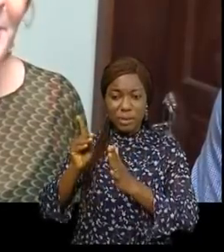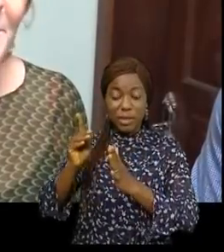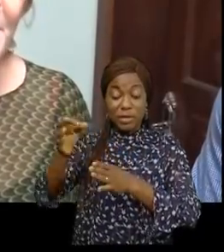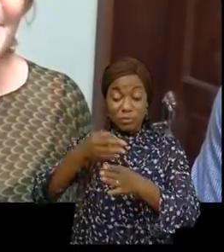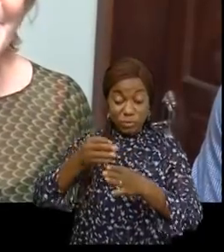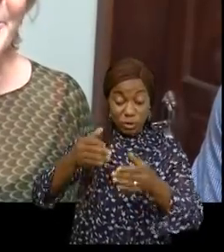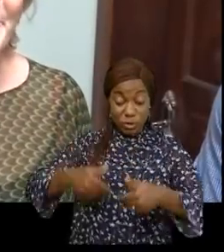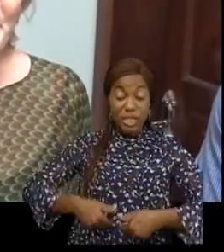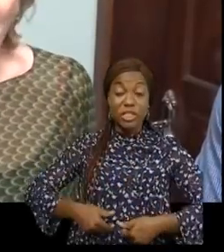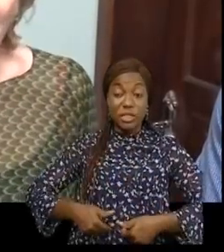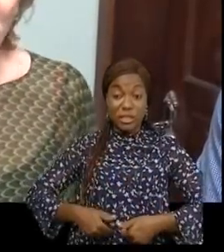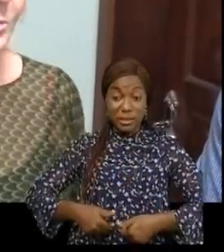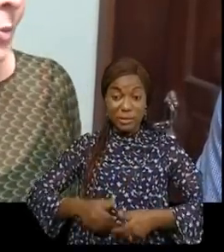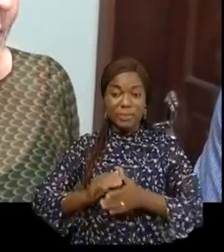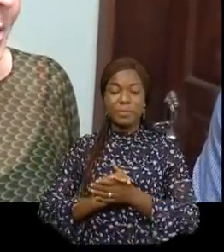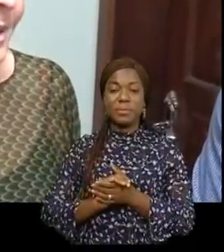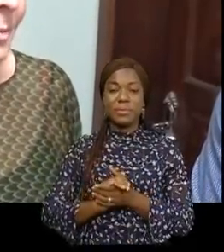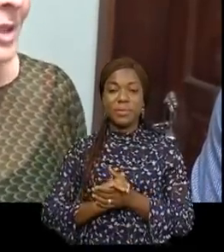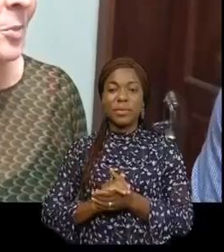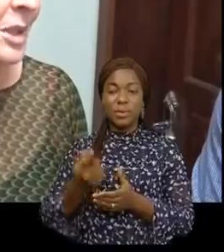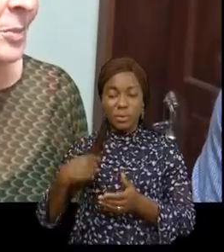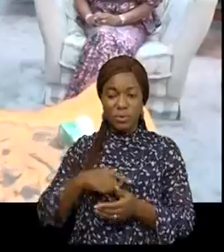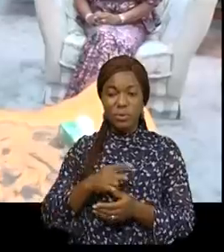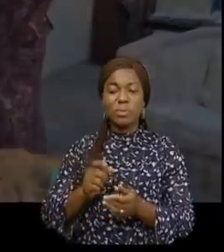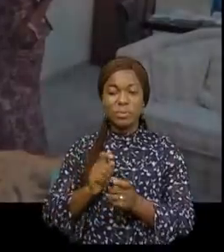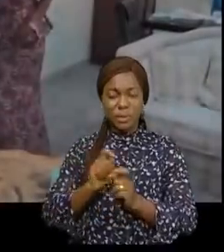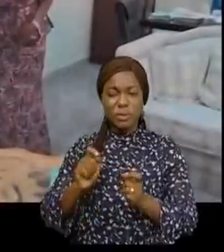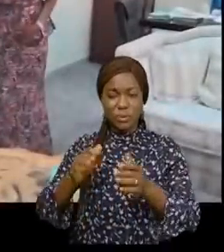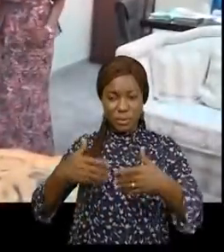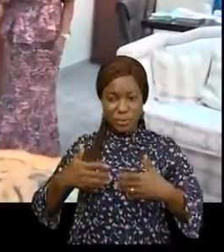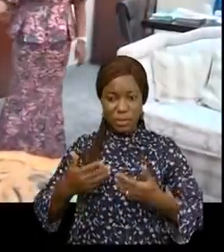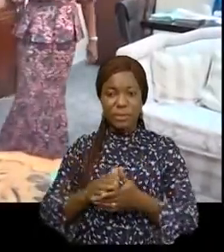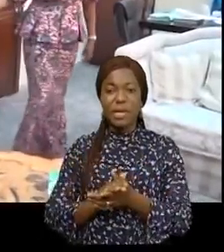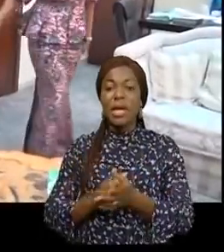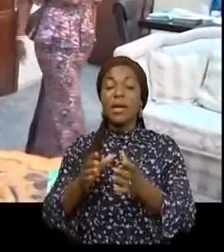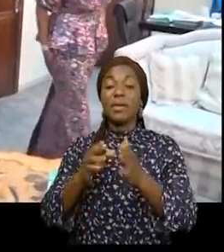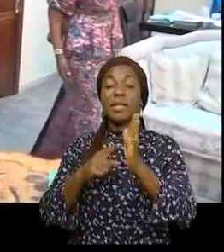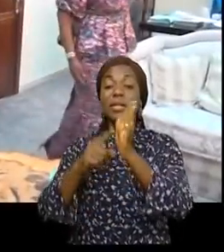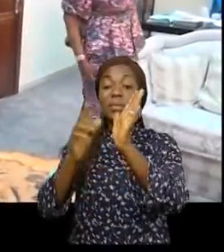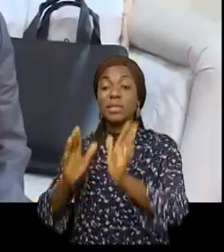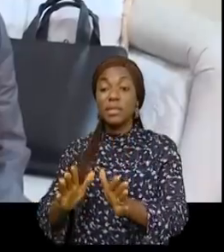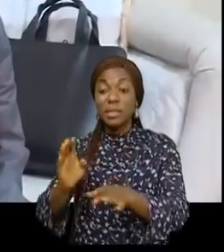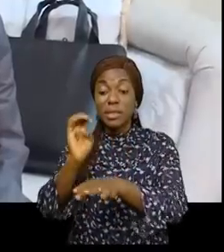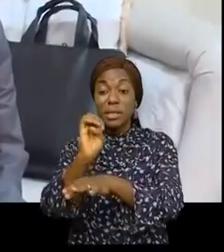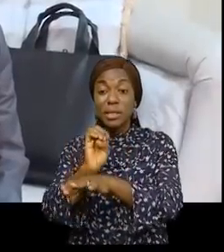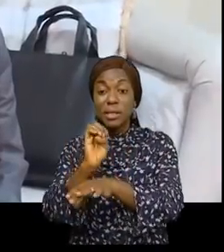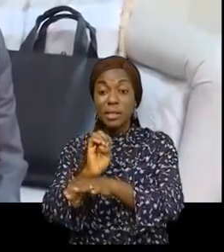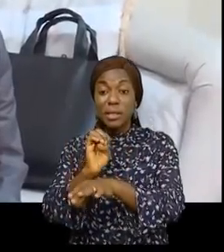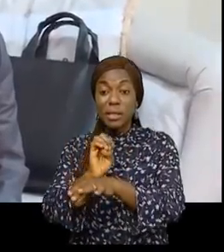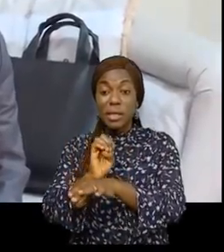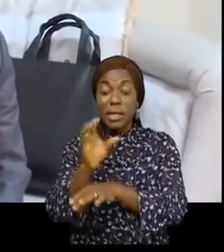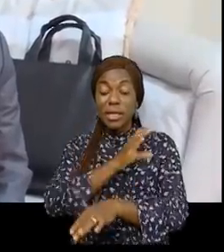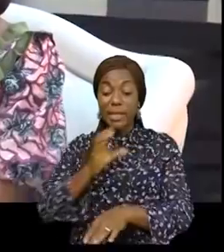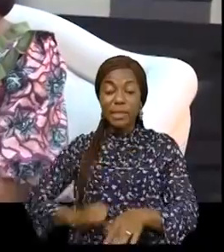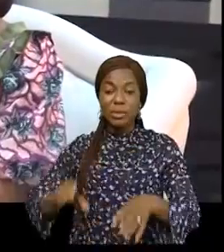bénéfice de la jeunesse et donc on est très modestement à disposition. Avec les représentants de l'église du Christ au Congo dans l'espace